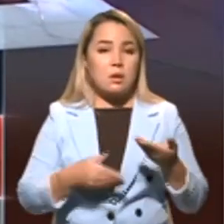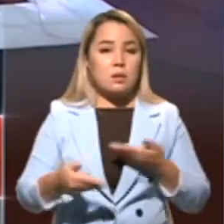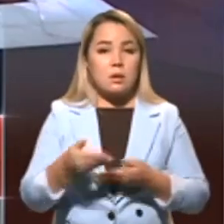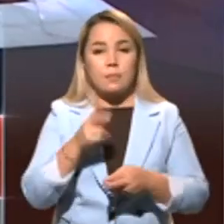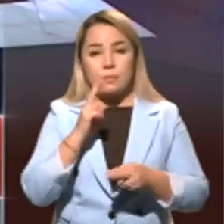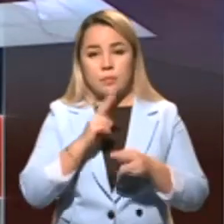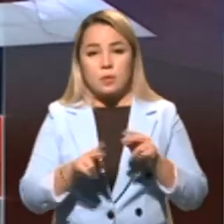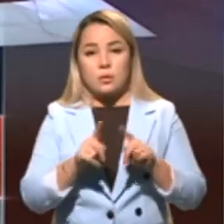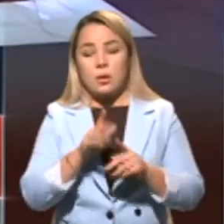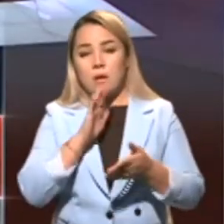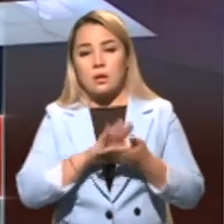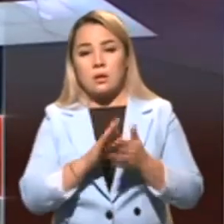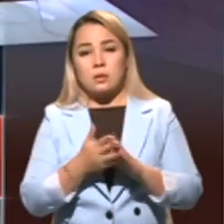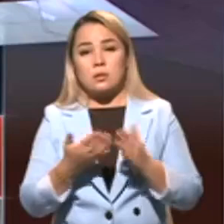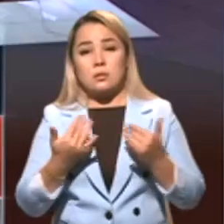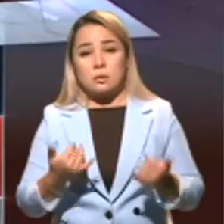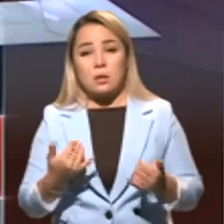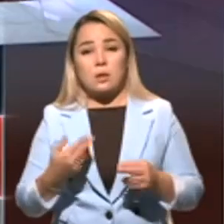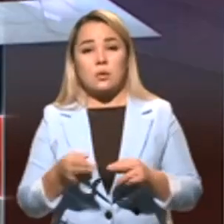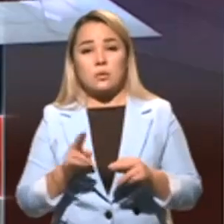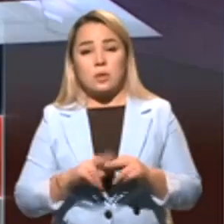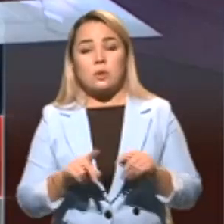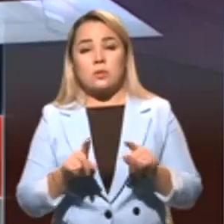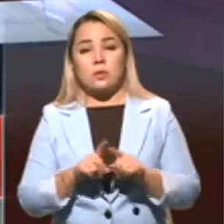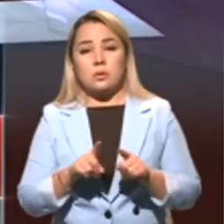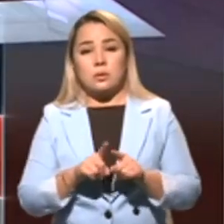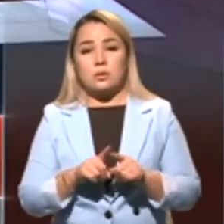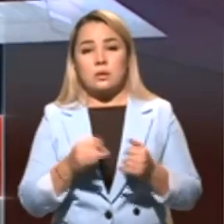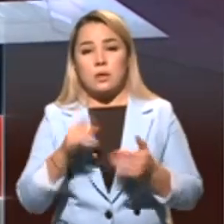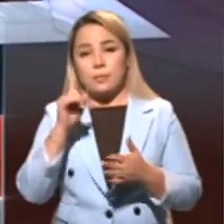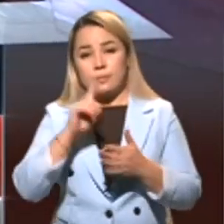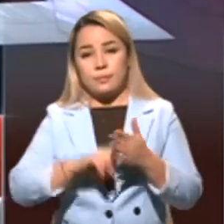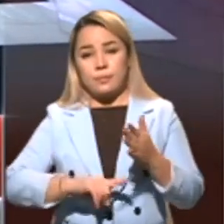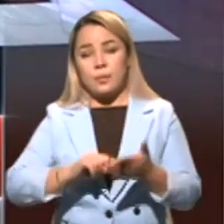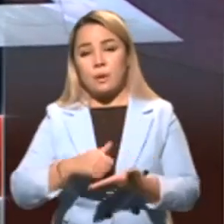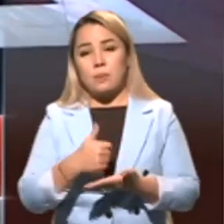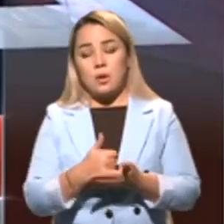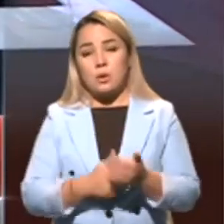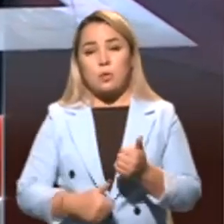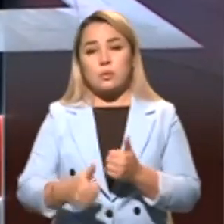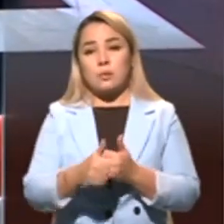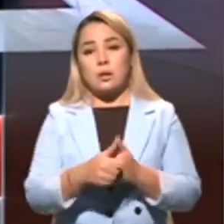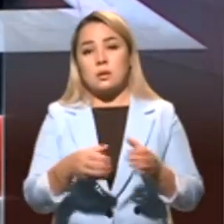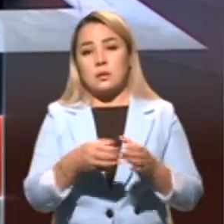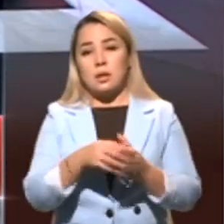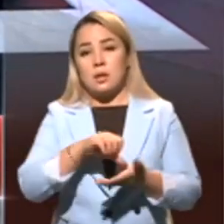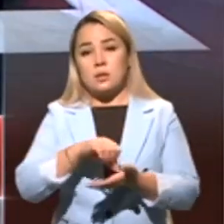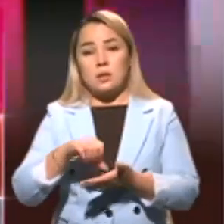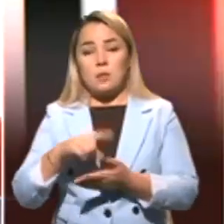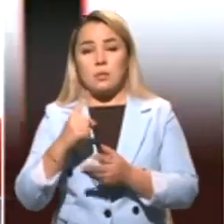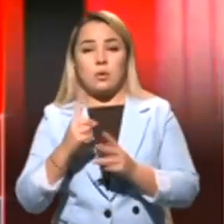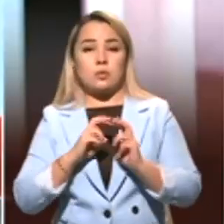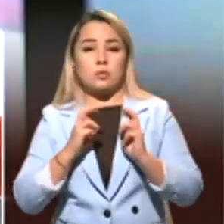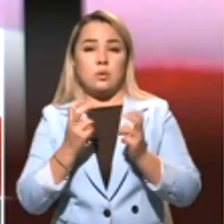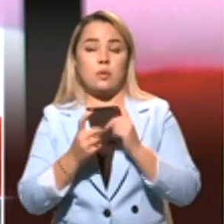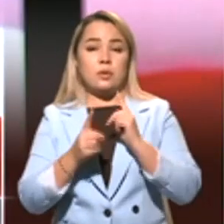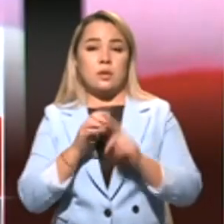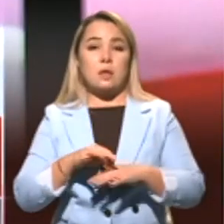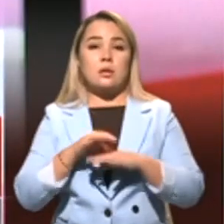үзілген кезең болып тұр. Сондықтан жаңағы дін басшыларының, дін көшбасшыларының бір столдың басында